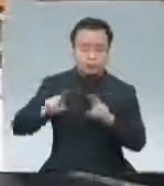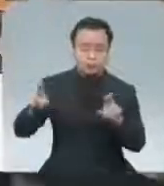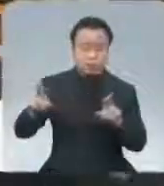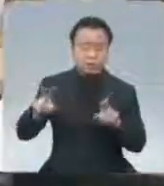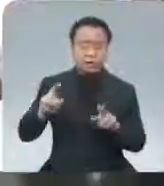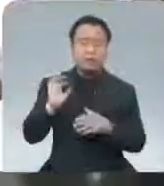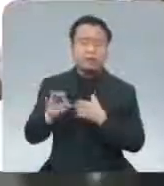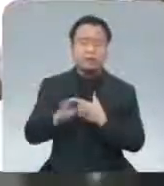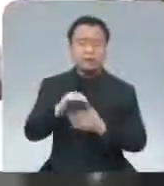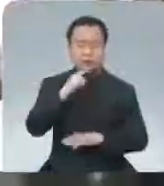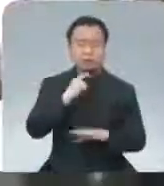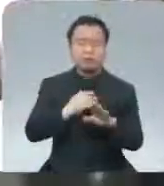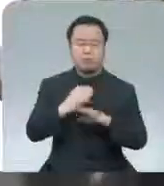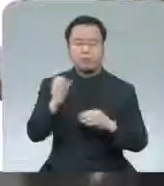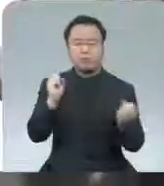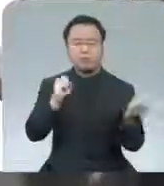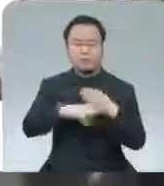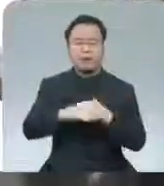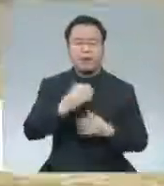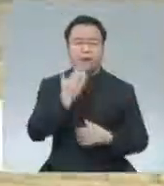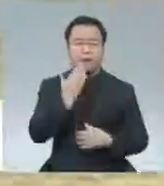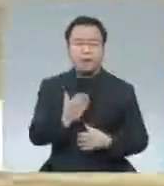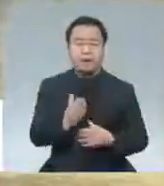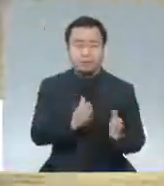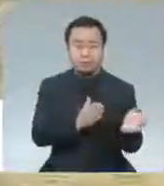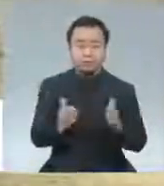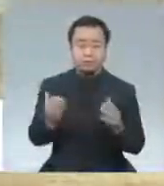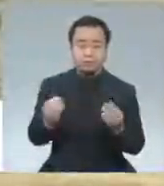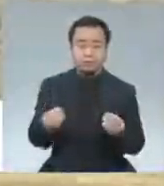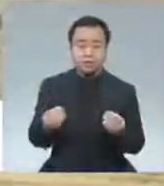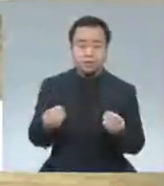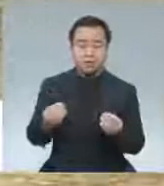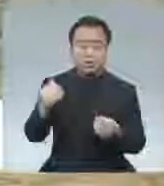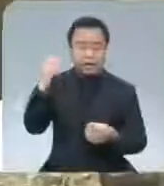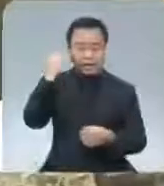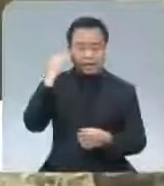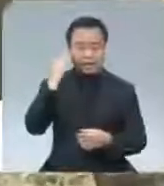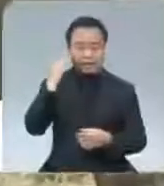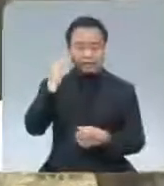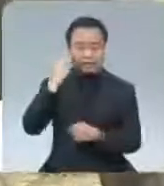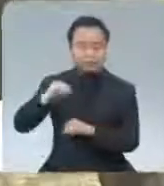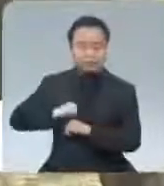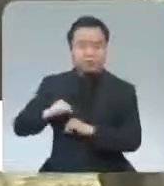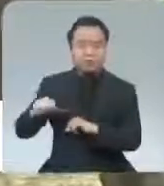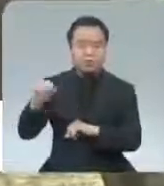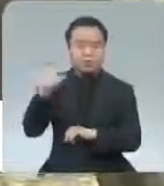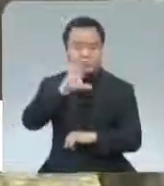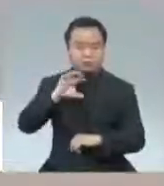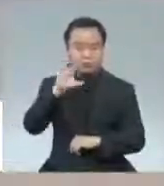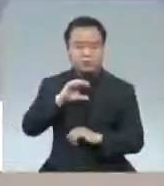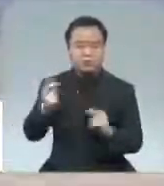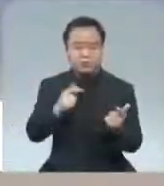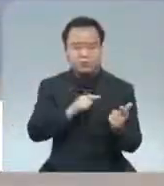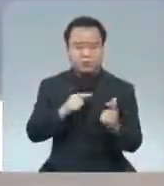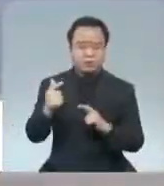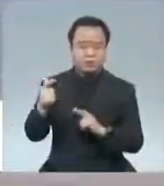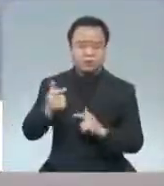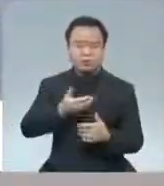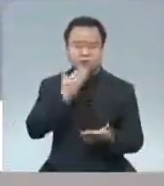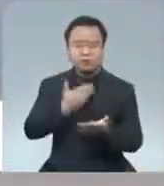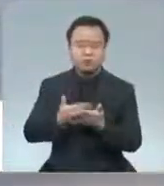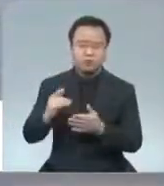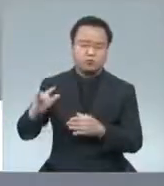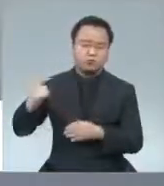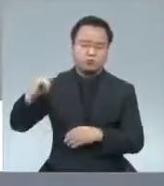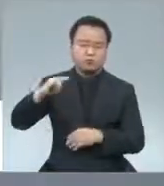Utara pihaknya akan bersedia menanggapi usulan Amerika Serikat untuk itu penggantian latihan hubungan penempatan senjata strategis